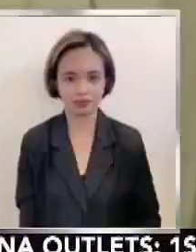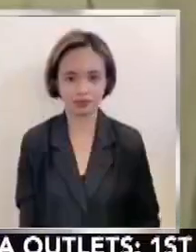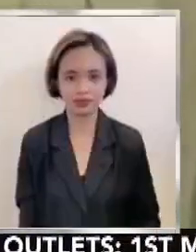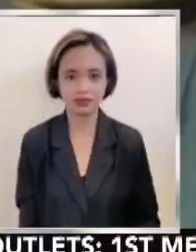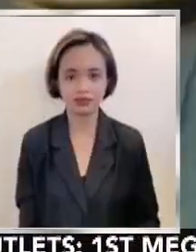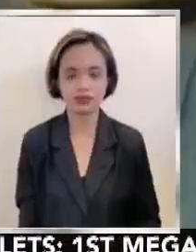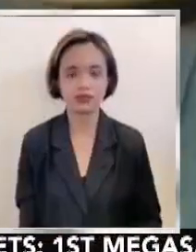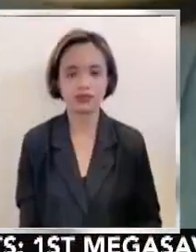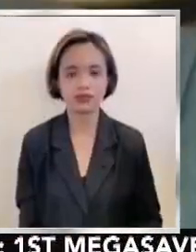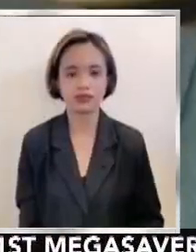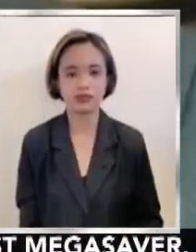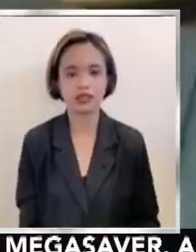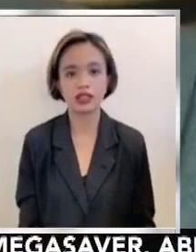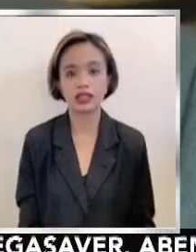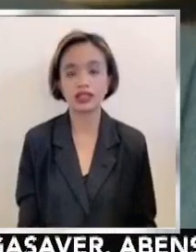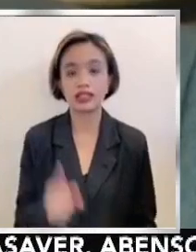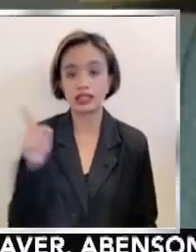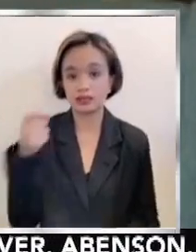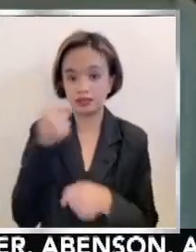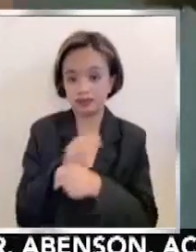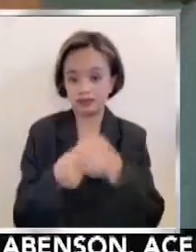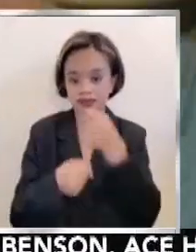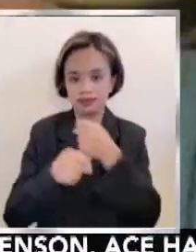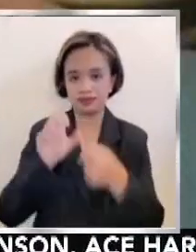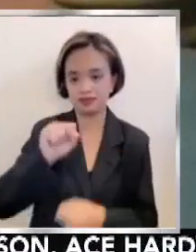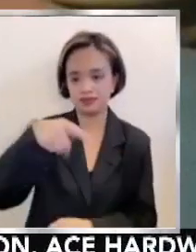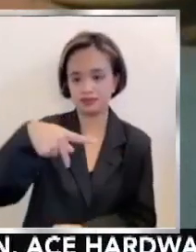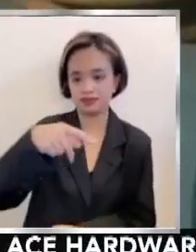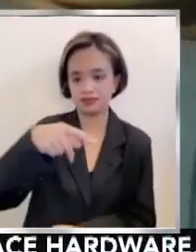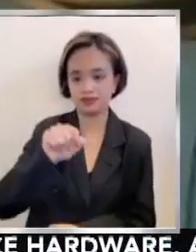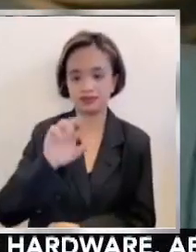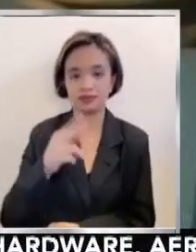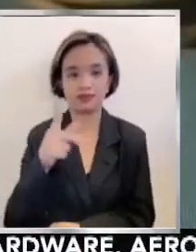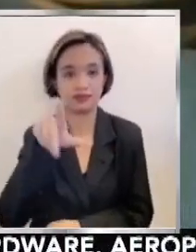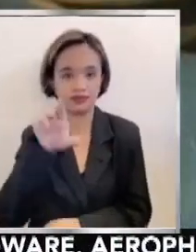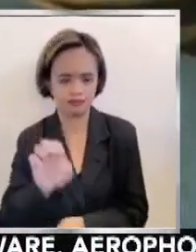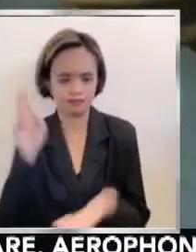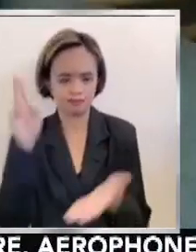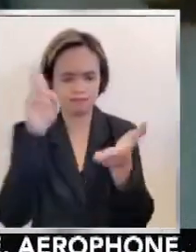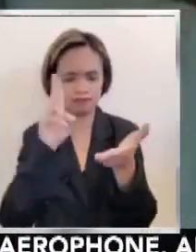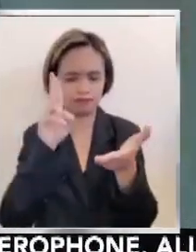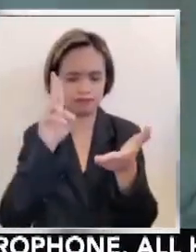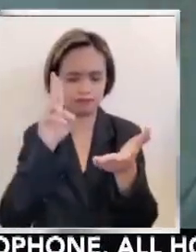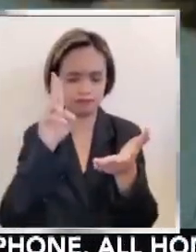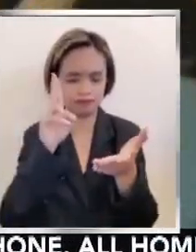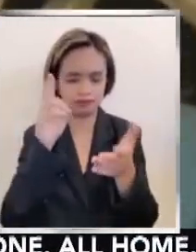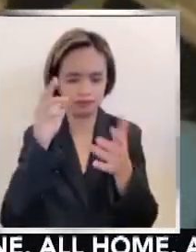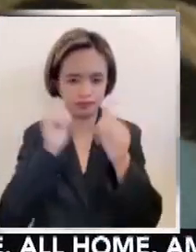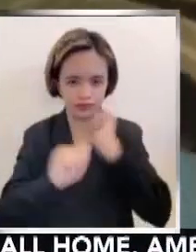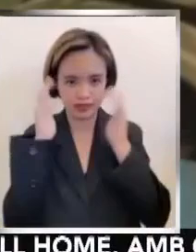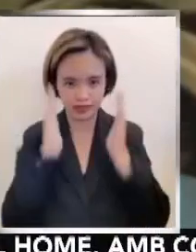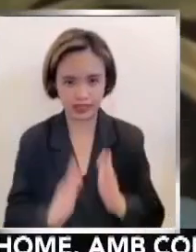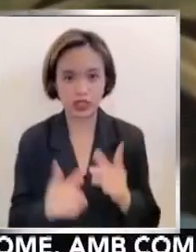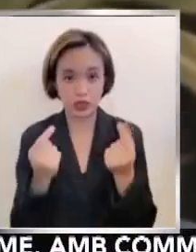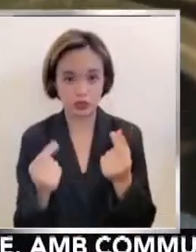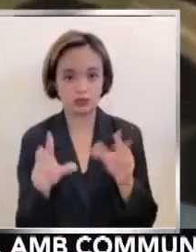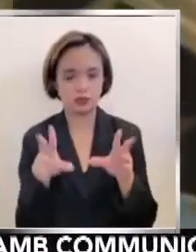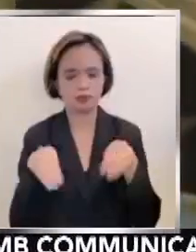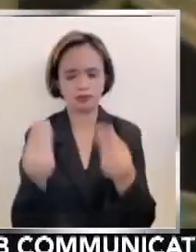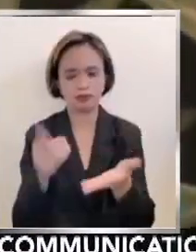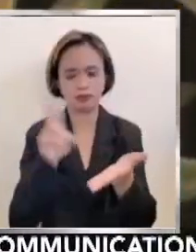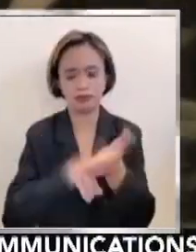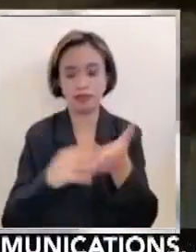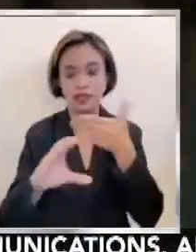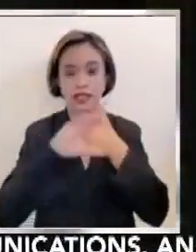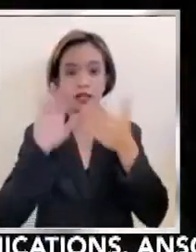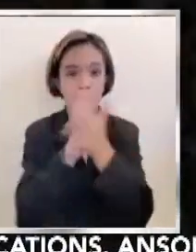Napaluha na lang sa tuwa si sparkle artist Kim Santan nang pirmahan niya ang kontrata na magbubukas ng pinto sa kanya na maging isang